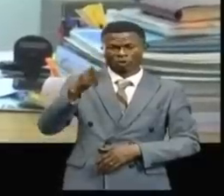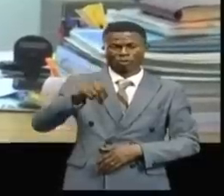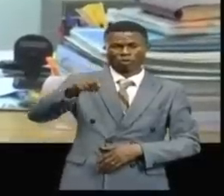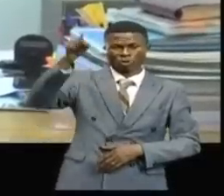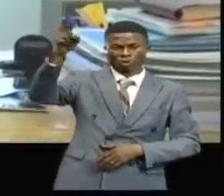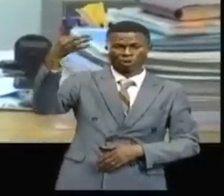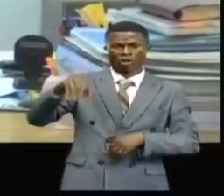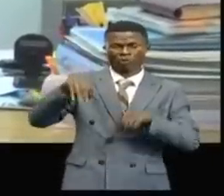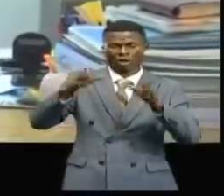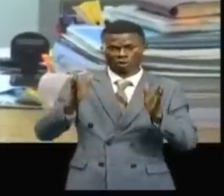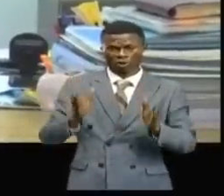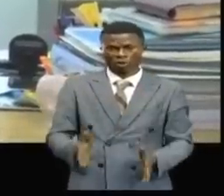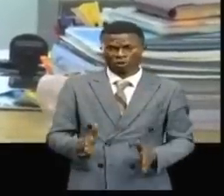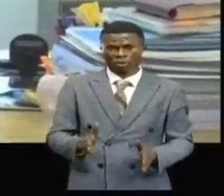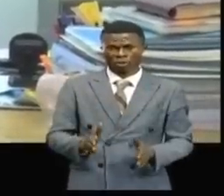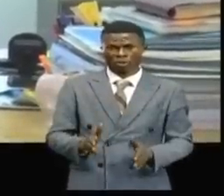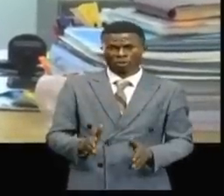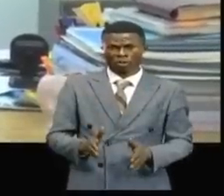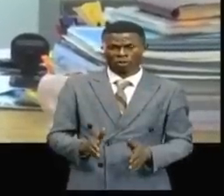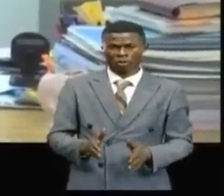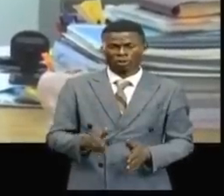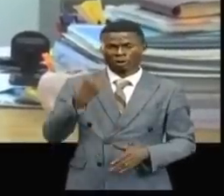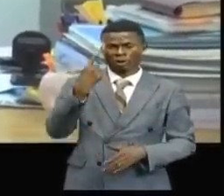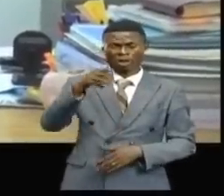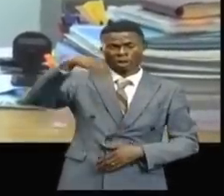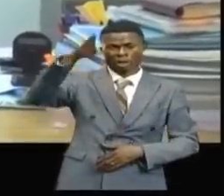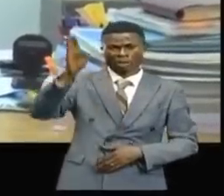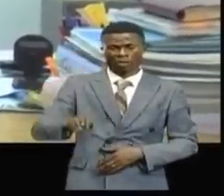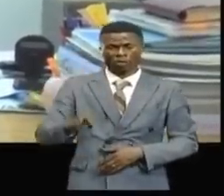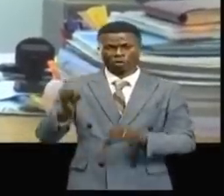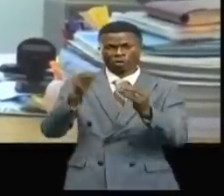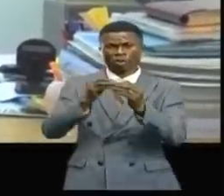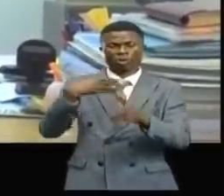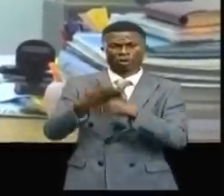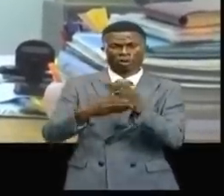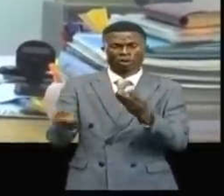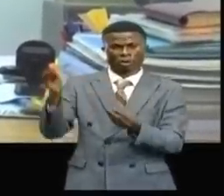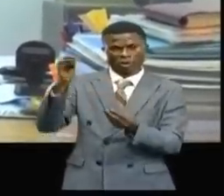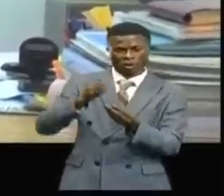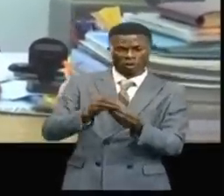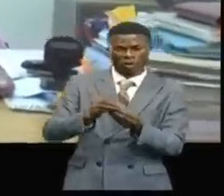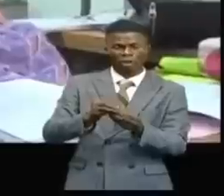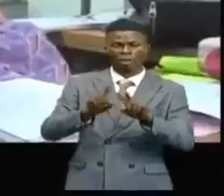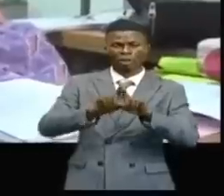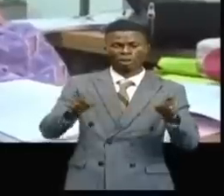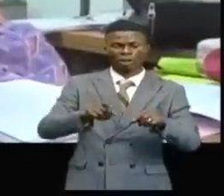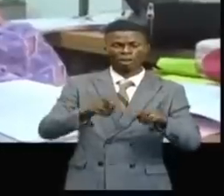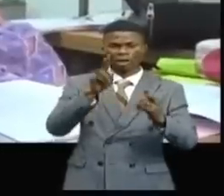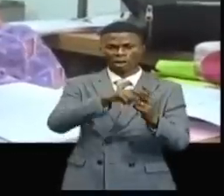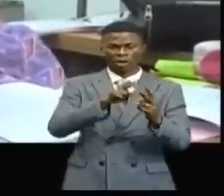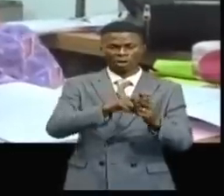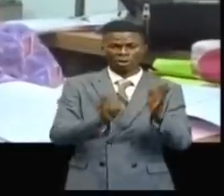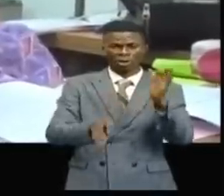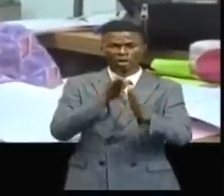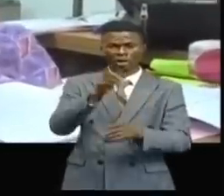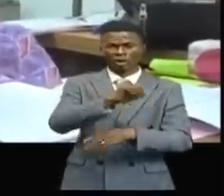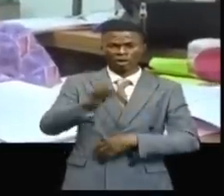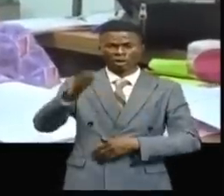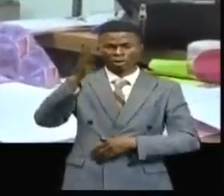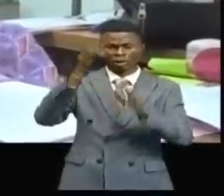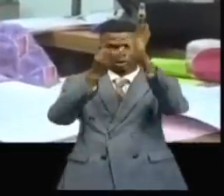11 150,3 milliards de francs congolais et 101% de taux de réalisation par rapport aux prévisions annuelles de